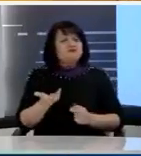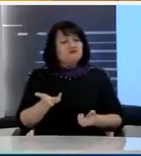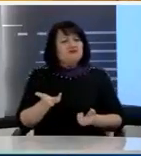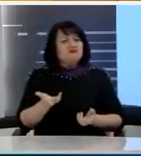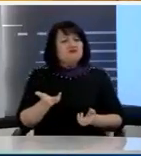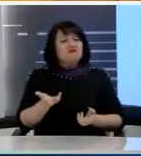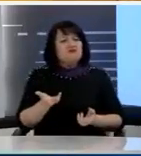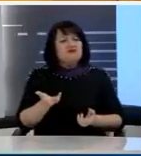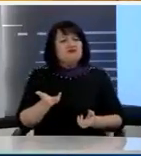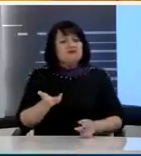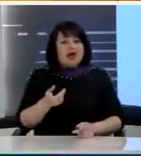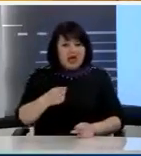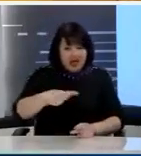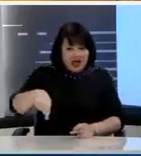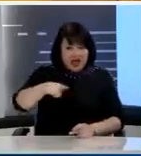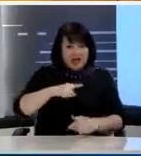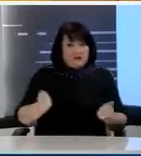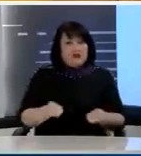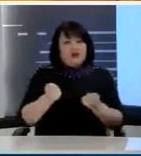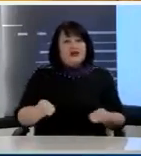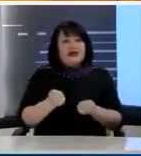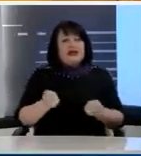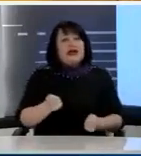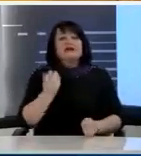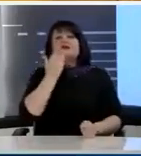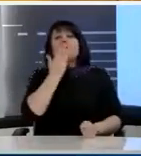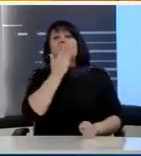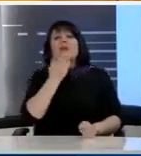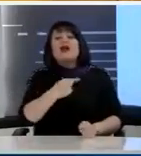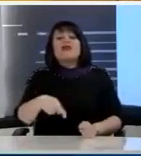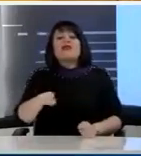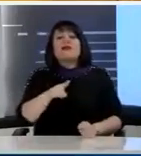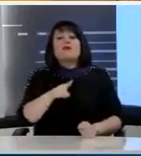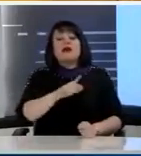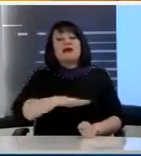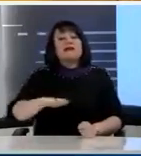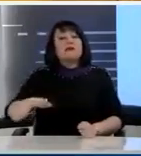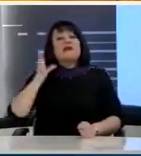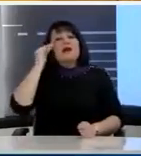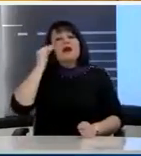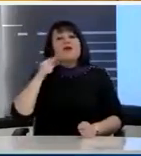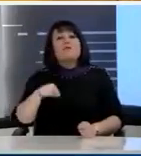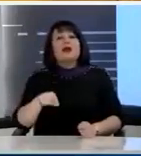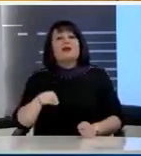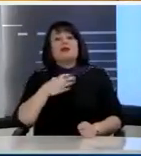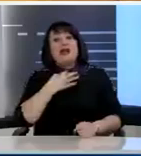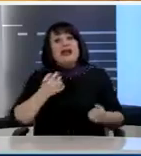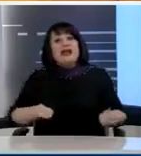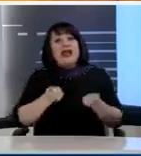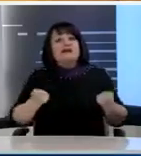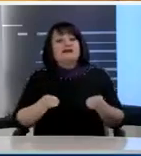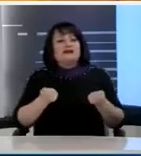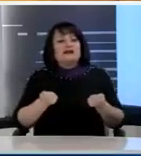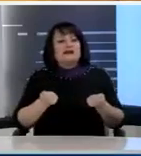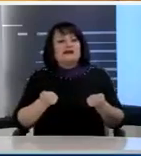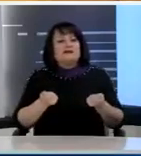μπορεί αυτή η ίδια σας η πράξη να είναι πιο διδακτική για τα παιδιά μας και πιο χρήσιμη